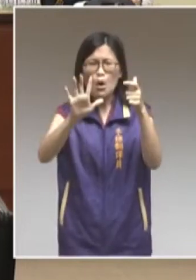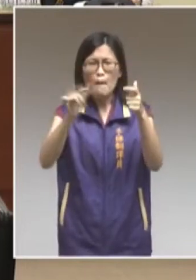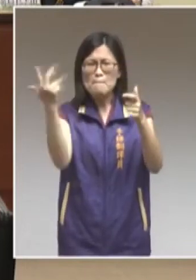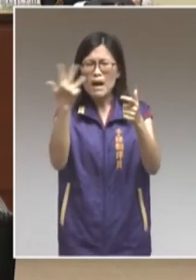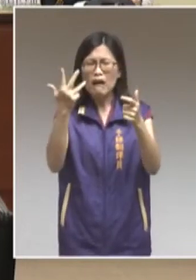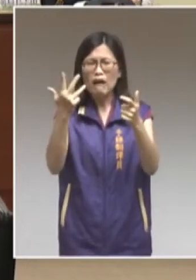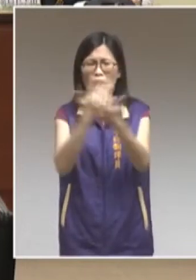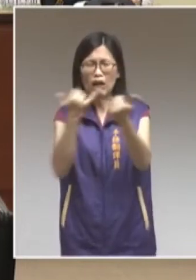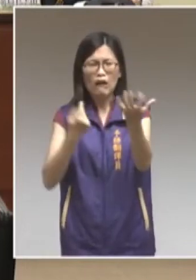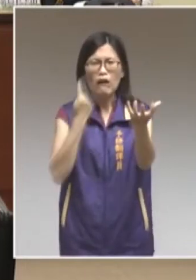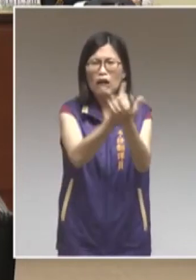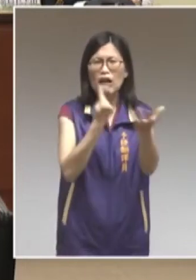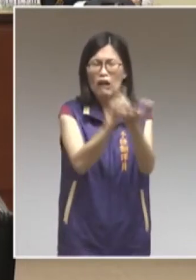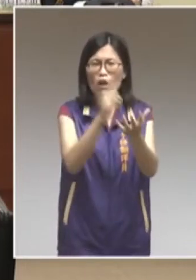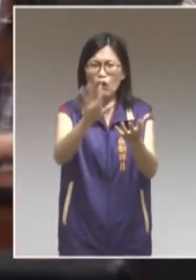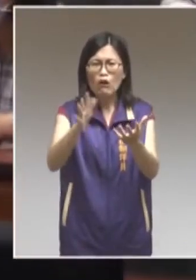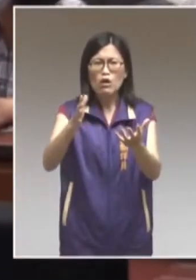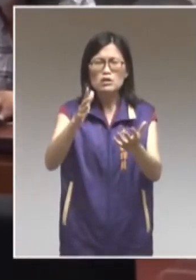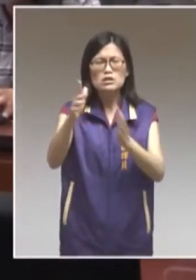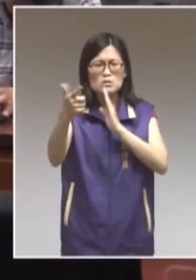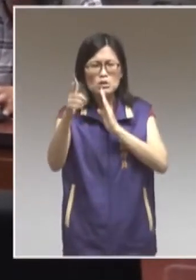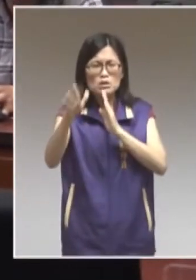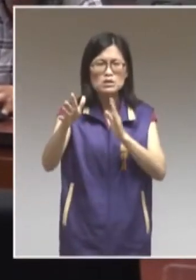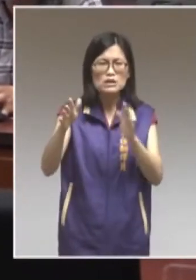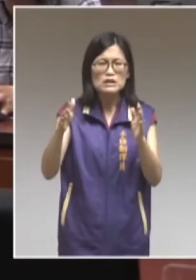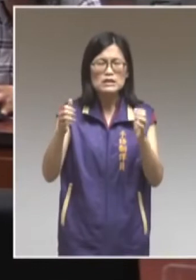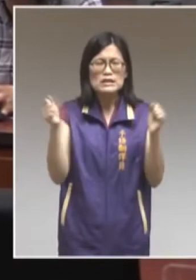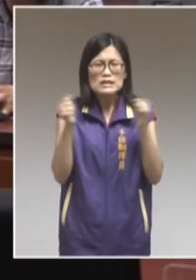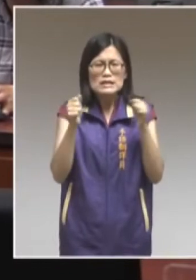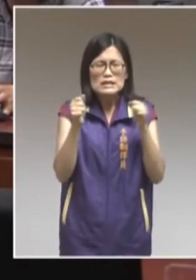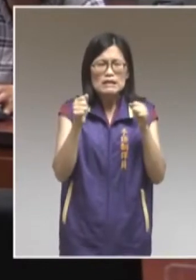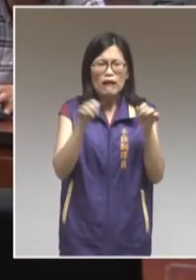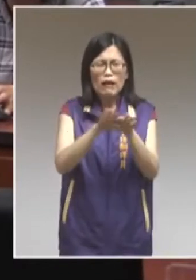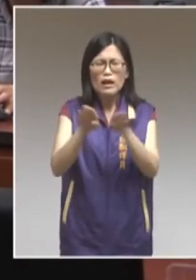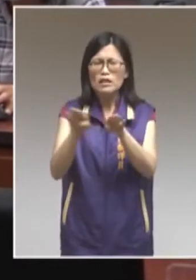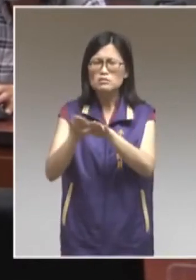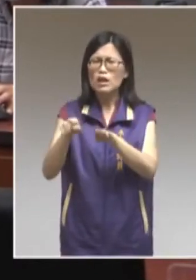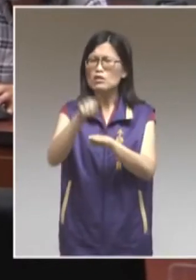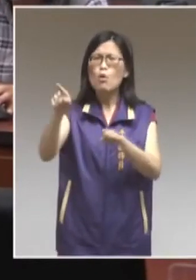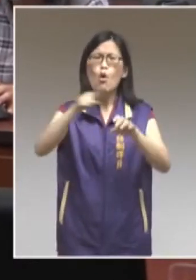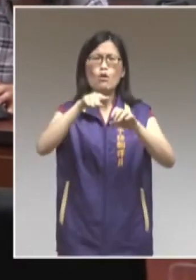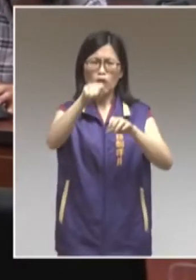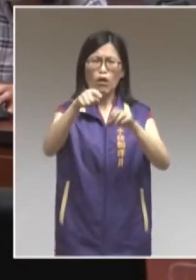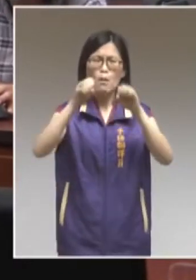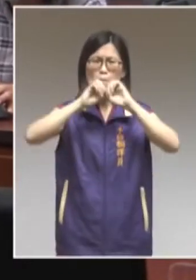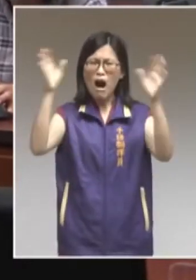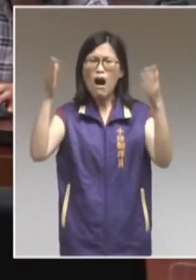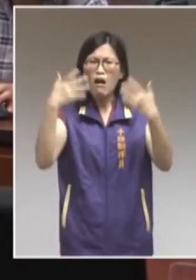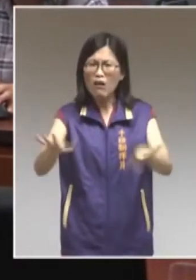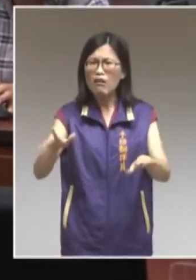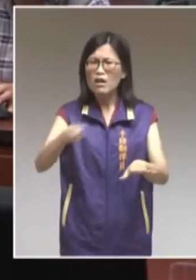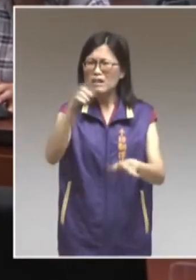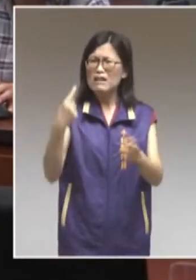队？那之前是否好像有公布说寒假的时候不能跨县市参加活动？那这样子会受罚